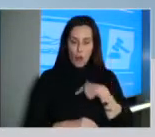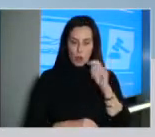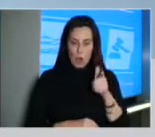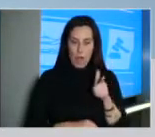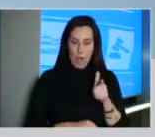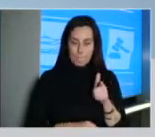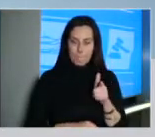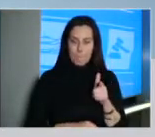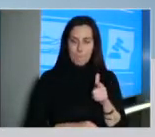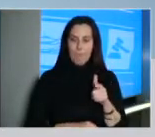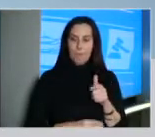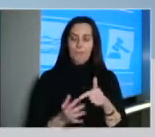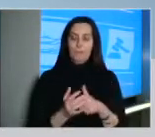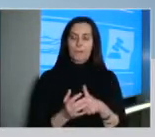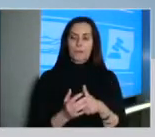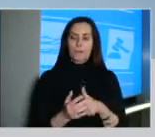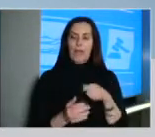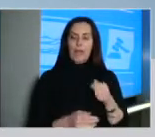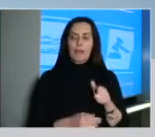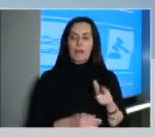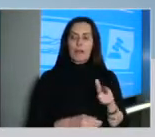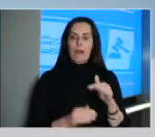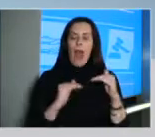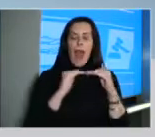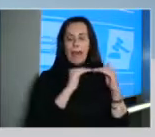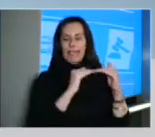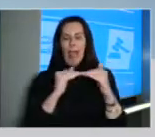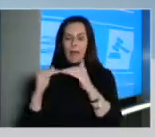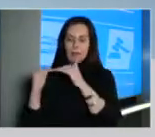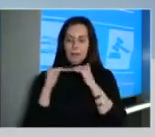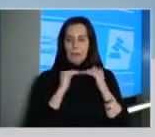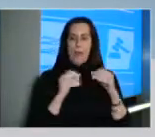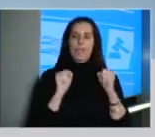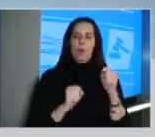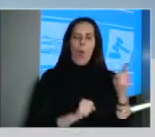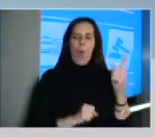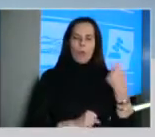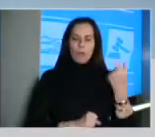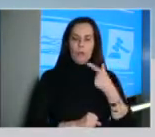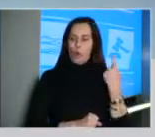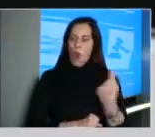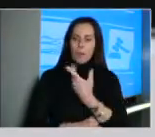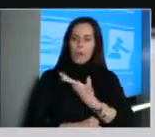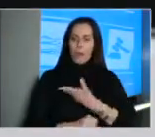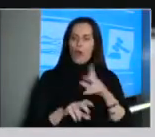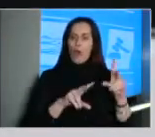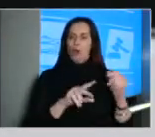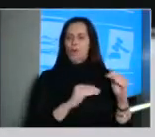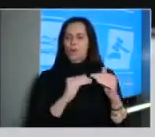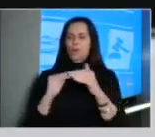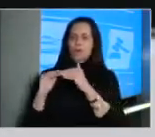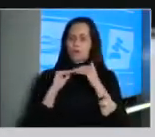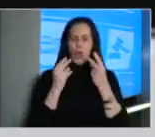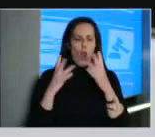הוא רובד שהקצבה היא קצבה אחידה בביטוח הלאומי. כל אחד מקבל אותו סכום אבסולוטי.